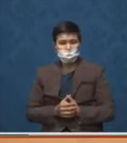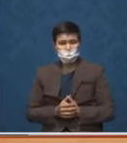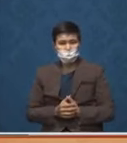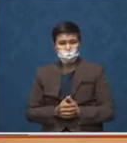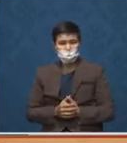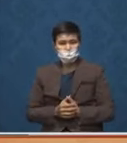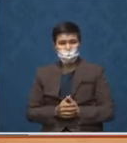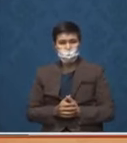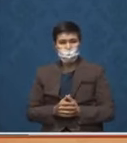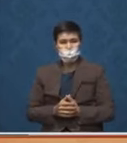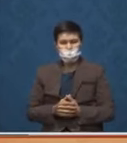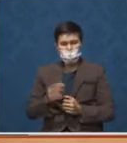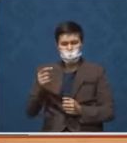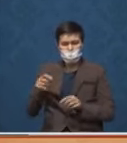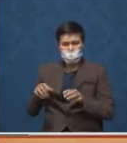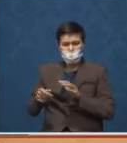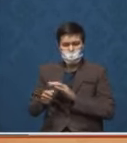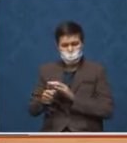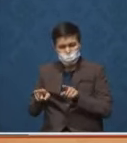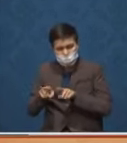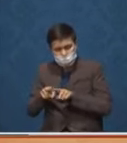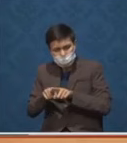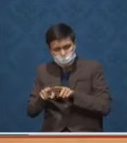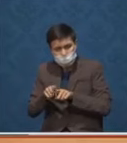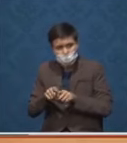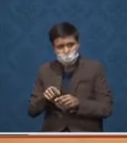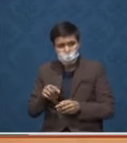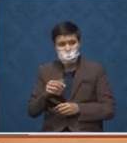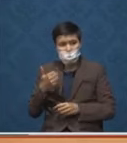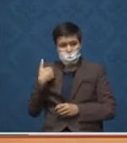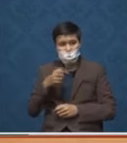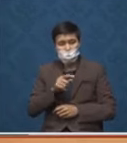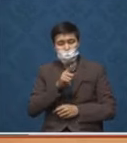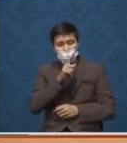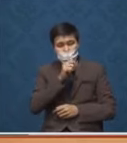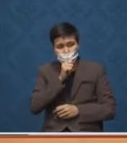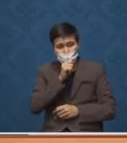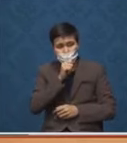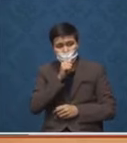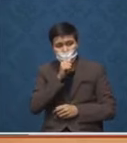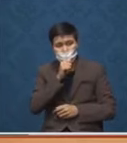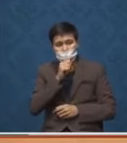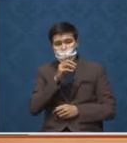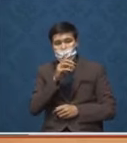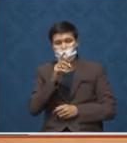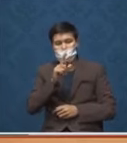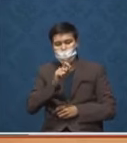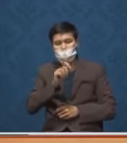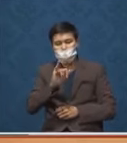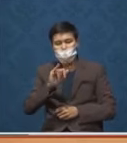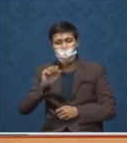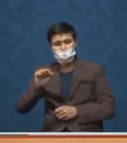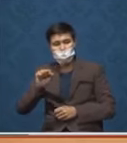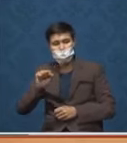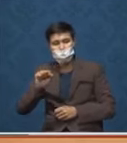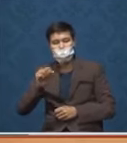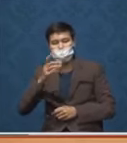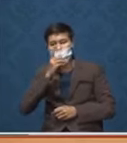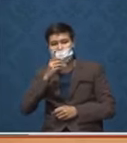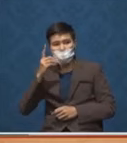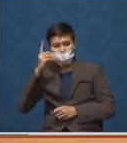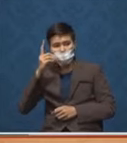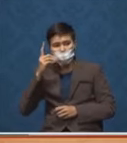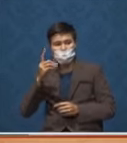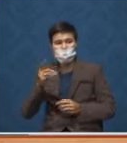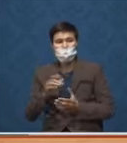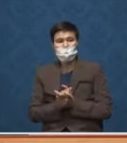วกันหรือไม่นะครับหมายถึงว่าเอาพูดชื่อก็ได้คือมี AS True Dtac นะครับมี3บริษัทเนี่ยต่อไปเหลือ2บริษัทก็คือ AS แล้วก็